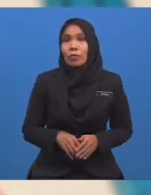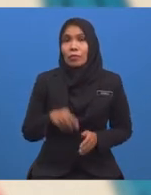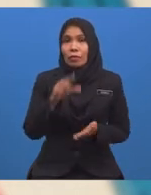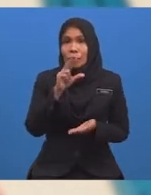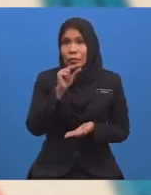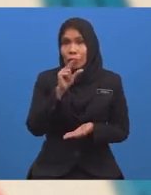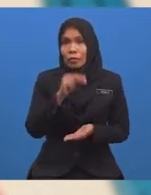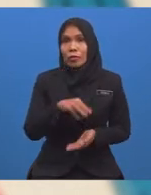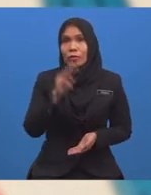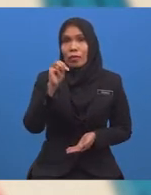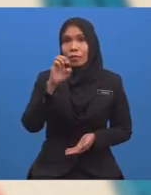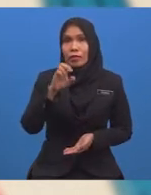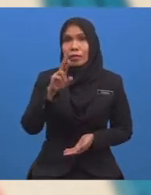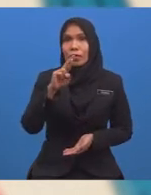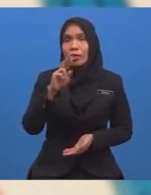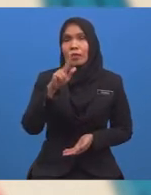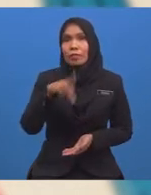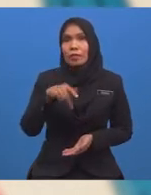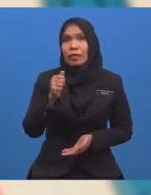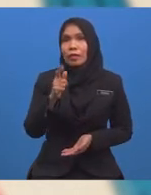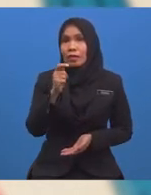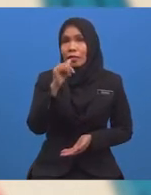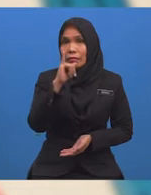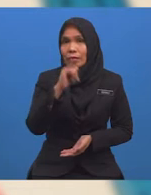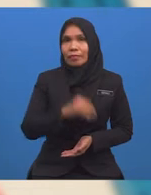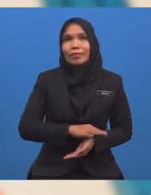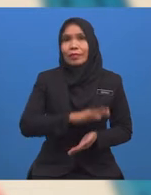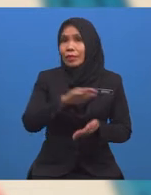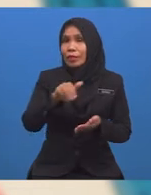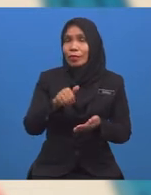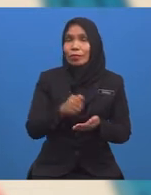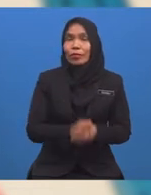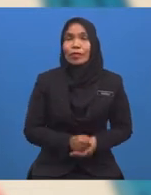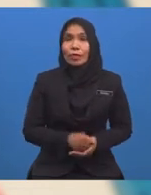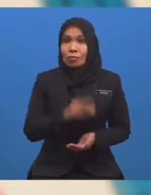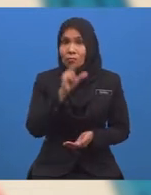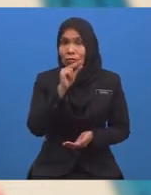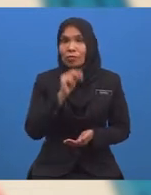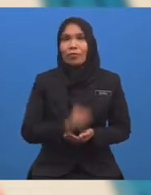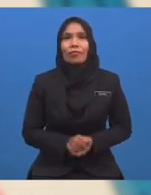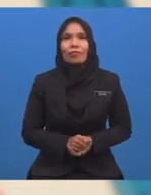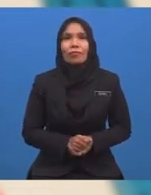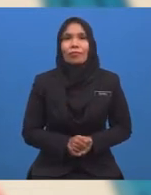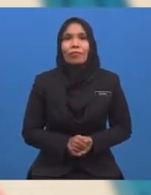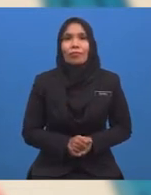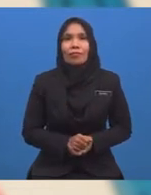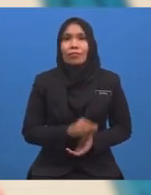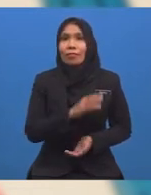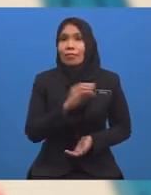kesemuanya diketegorikan sebagai burung dan mempunyai